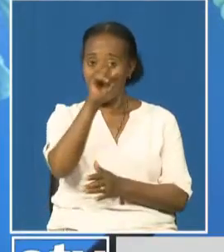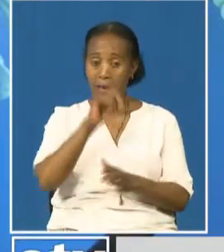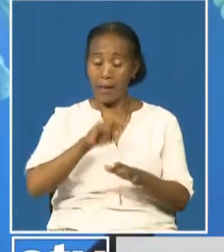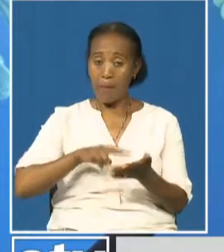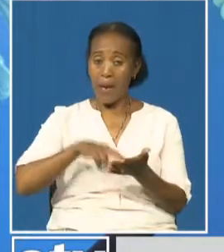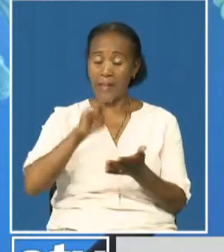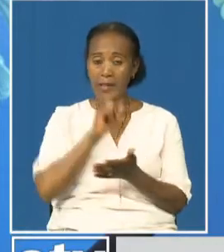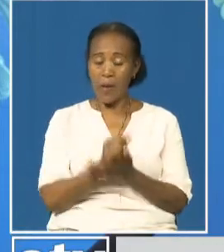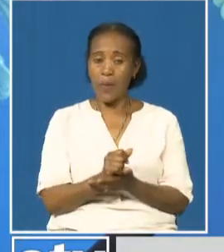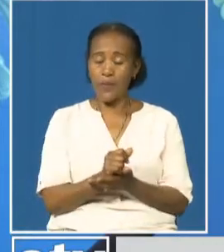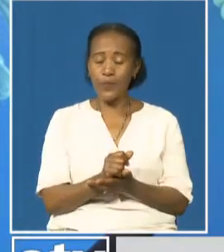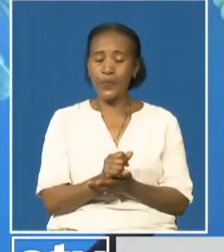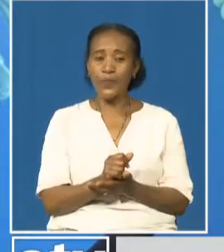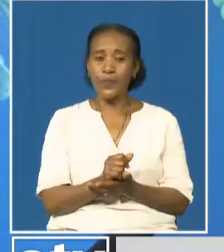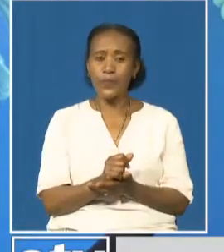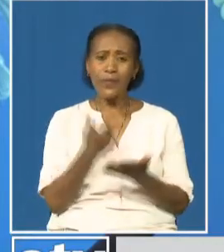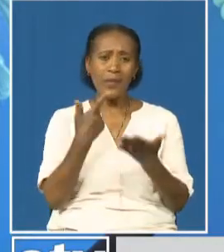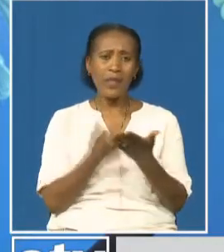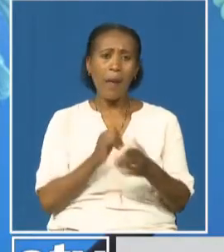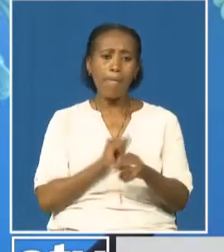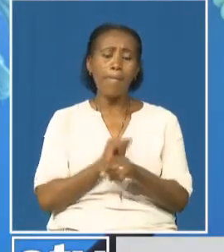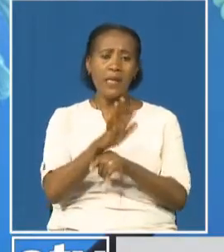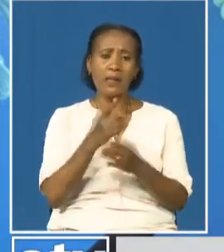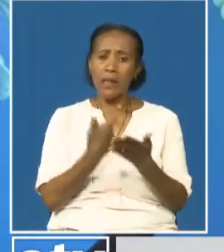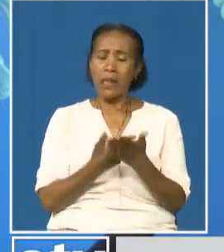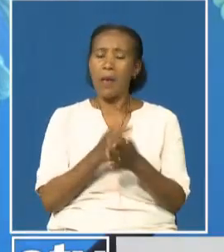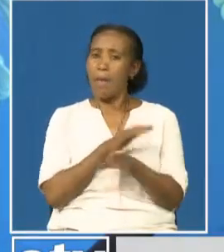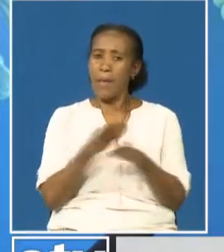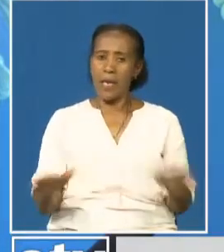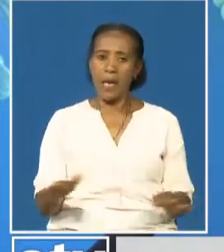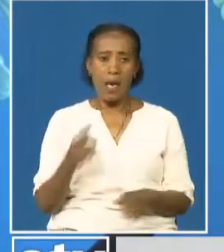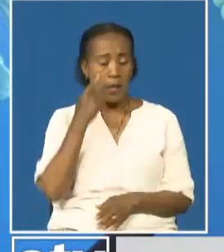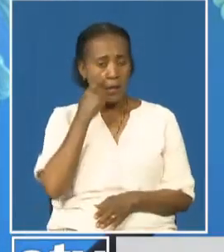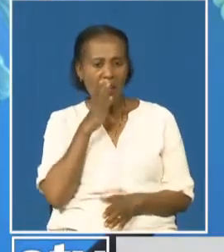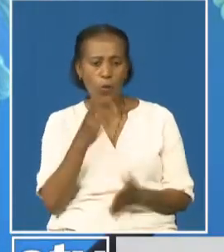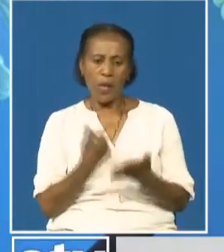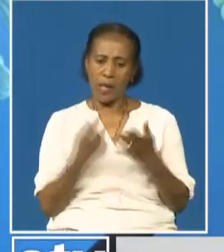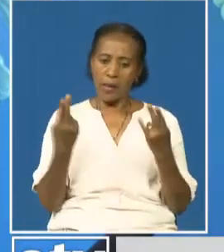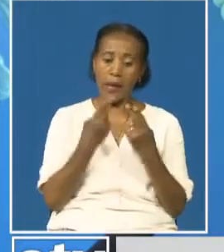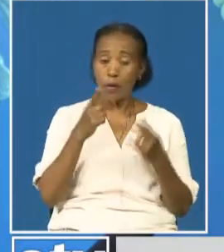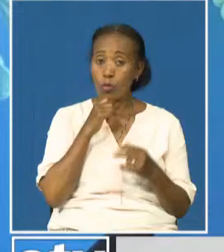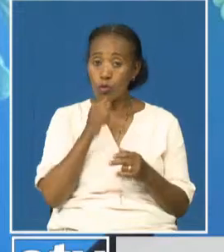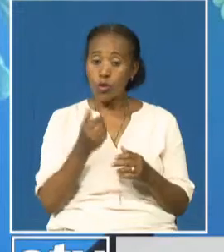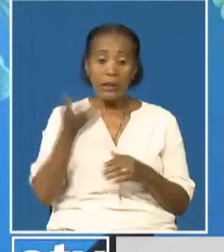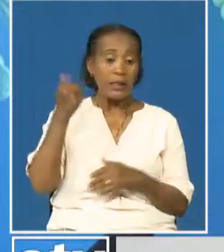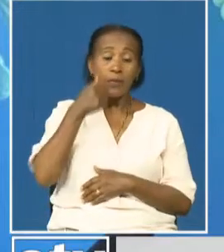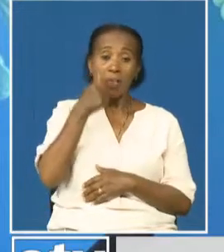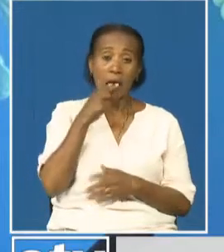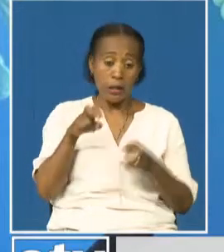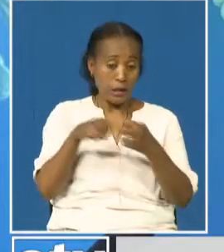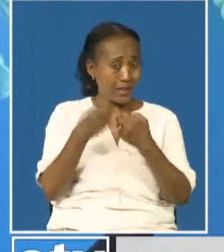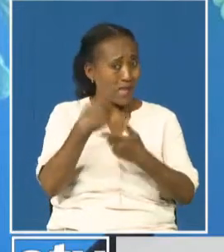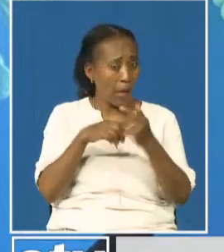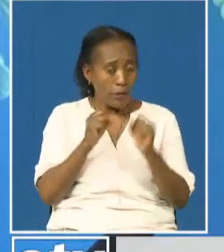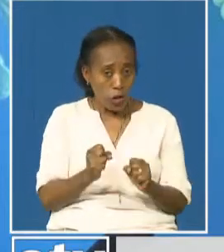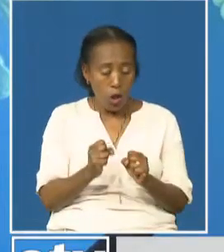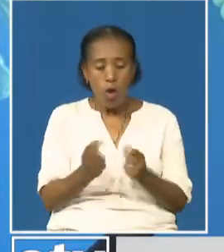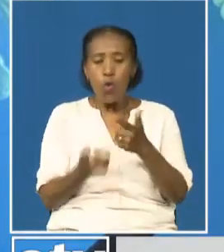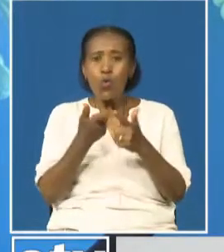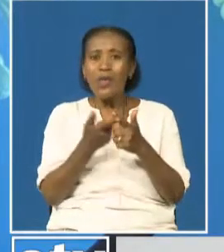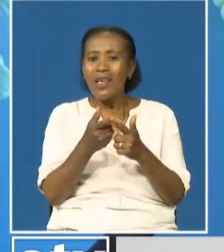ማነሳው ይሄ መልእክት ምናልባት በቃ እንዳታዩ ይሄን እንዳትጠቀሙ ሊሆን ይችላል። ቅድም ያለውን ግጭት ሊያመጣ ይችላል።